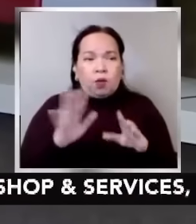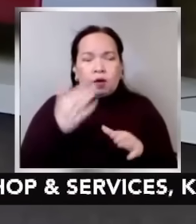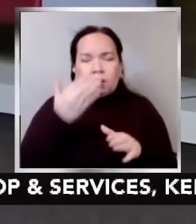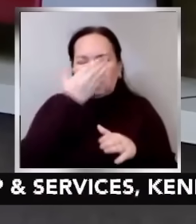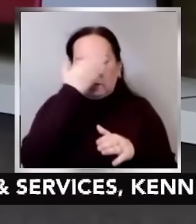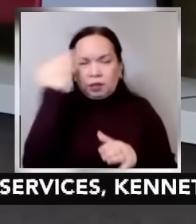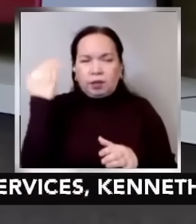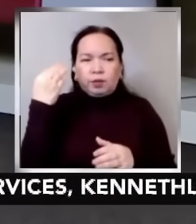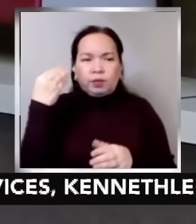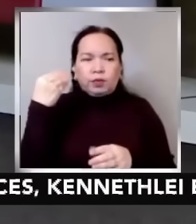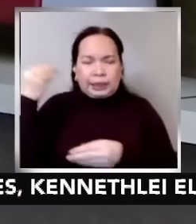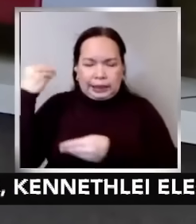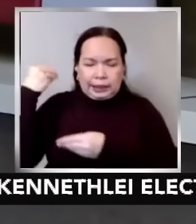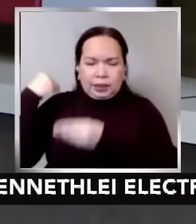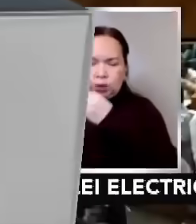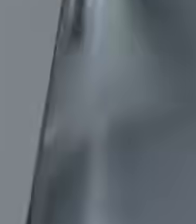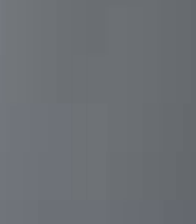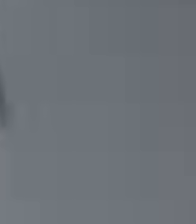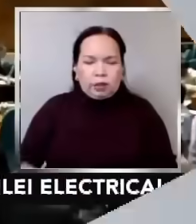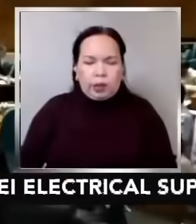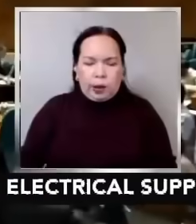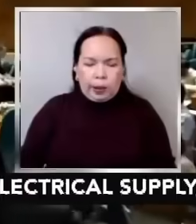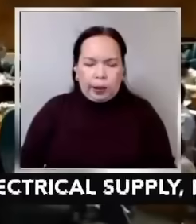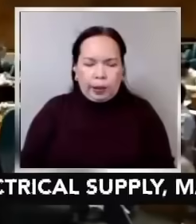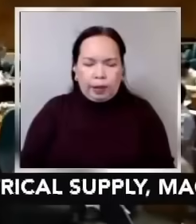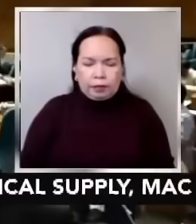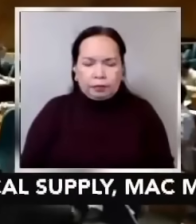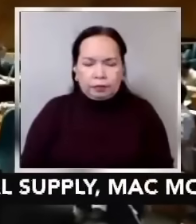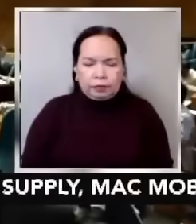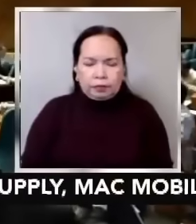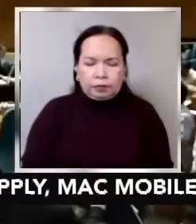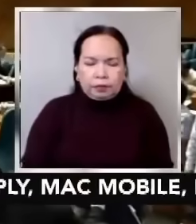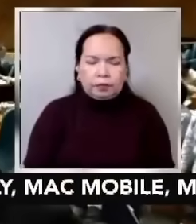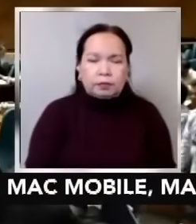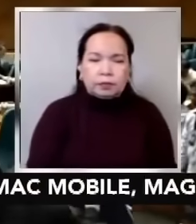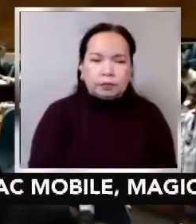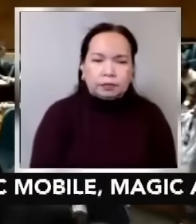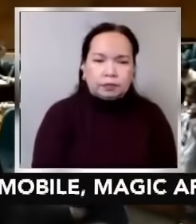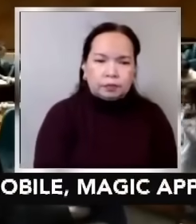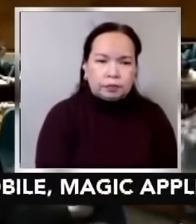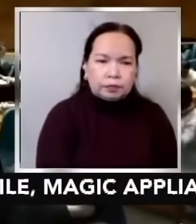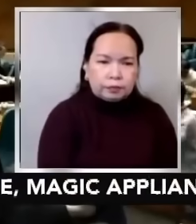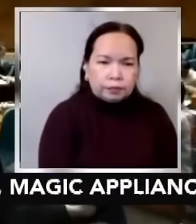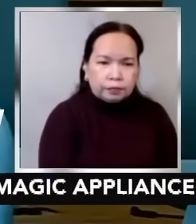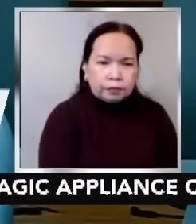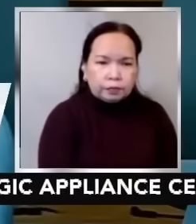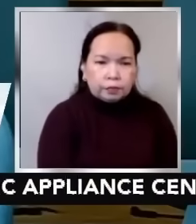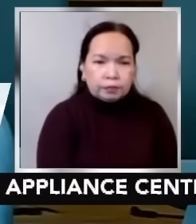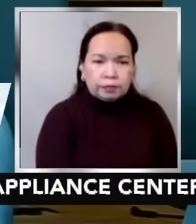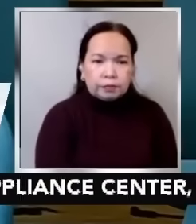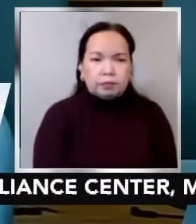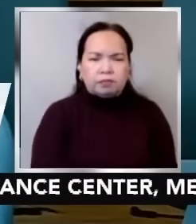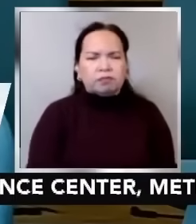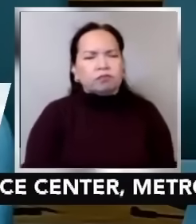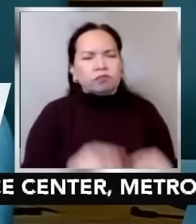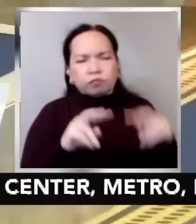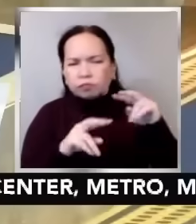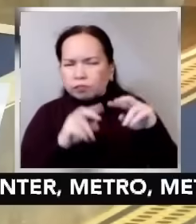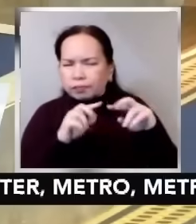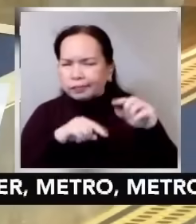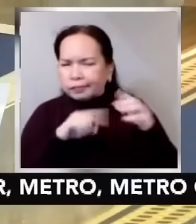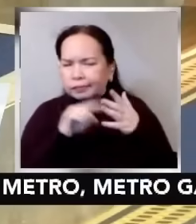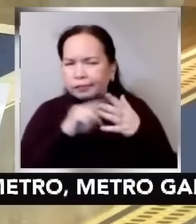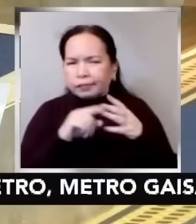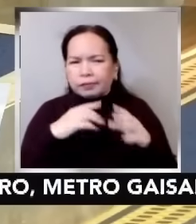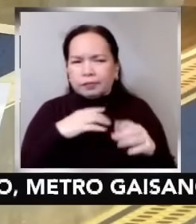Nakatutok si Sandra Aguinaldo. Inusisa sa Kamara kung dapat bang alisin ang